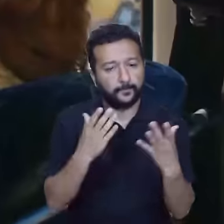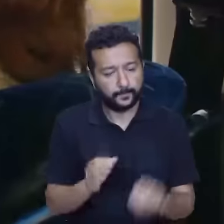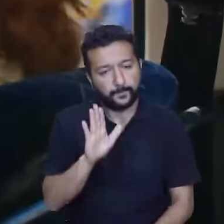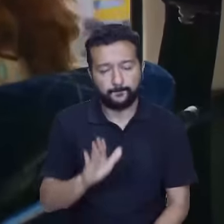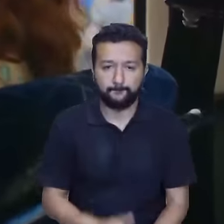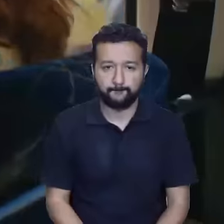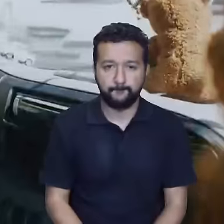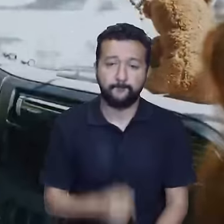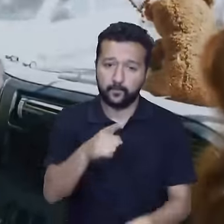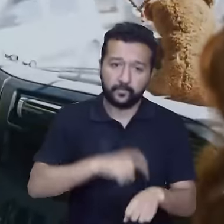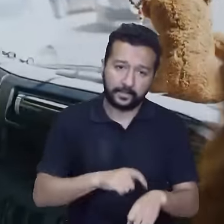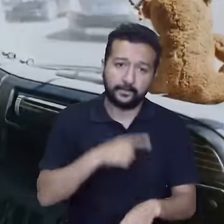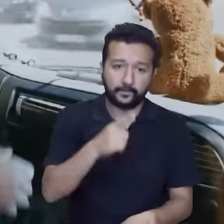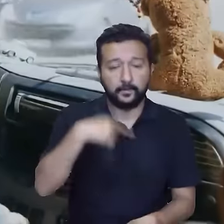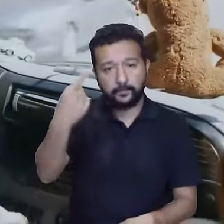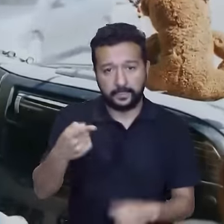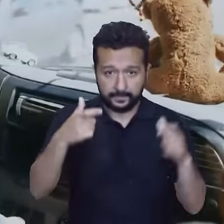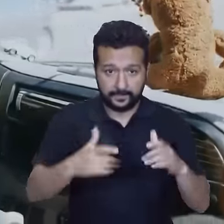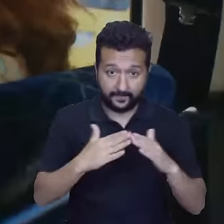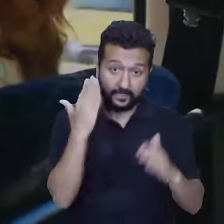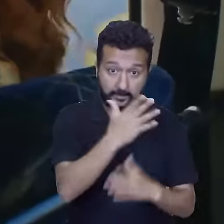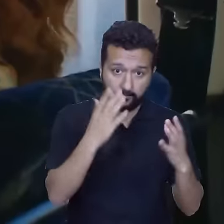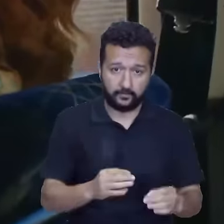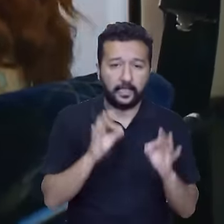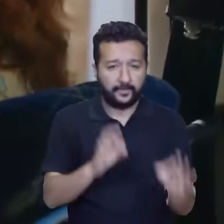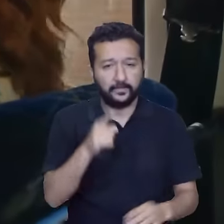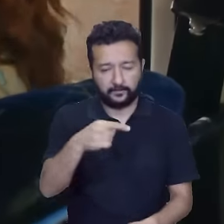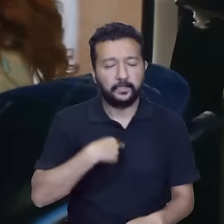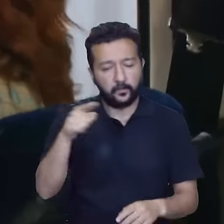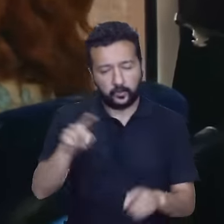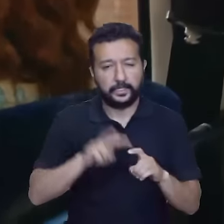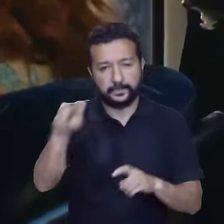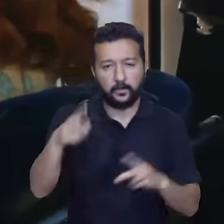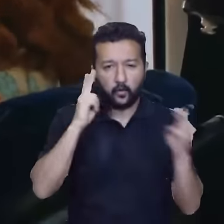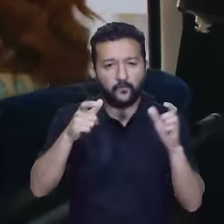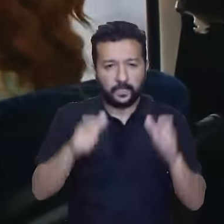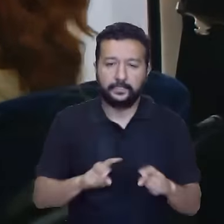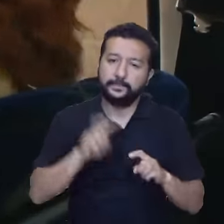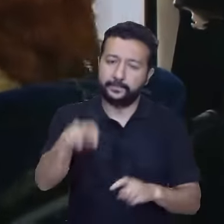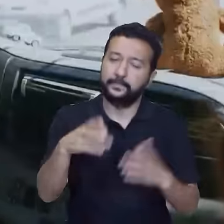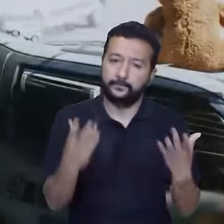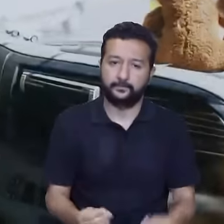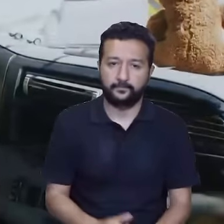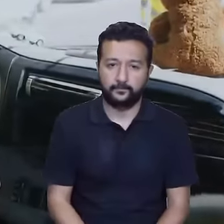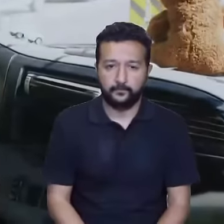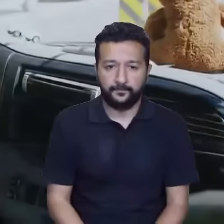Tamam. O zaman mahalleye doğru gideyim ben. Sen beni orada, kuaförün orada